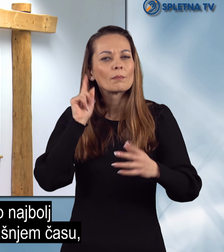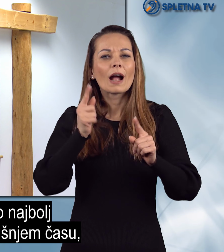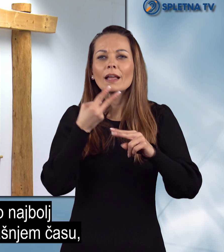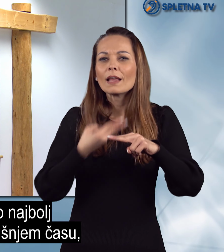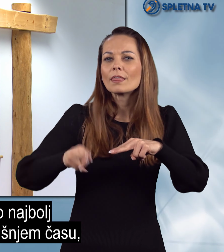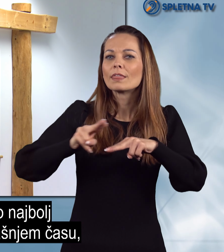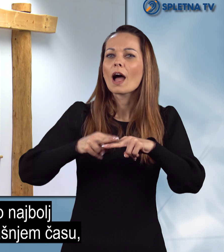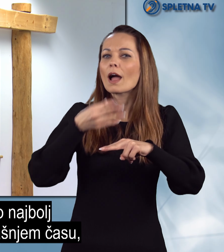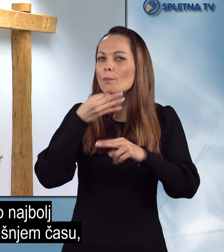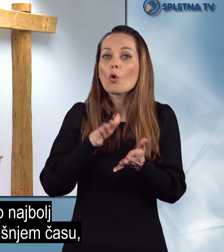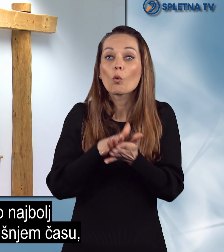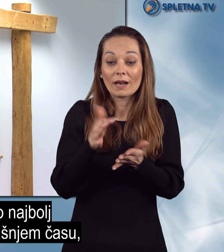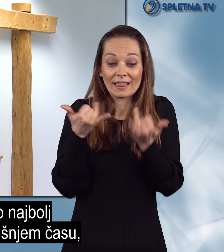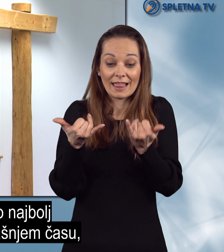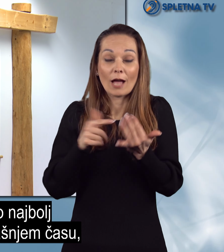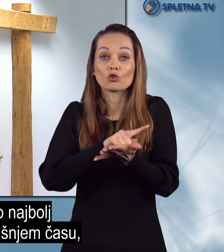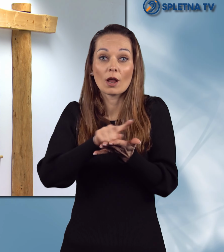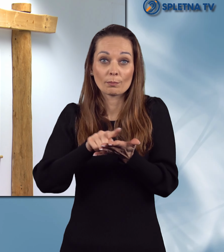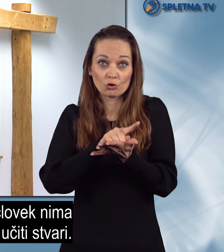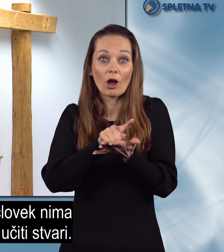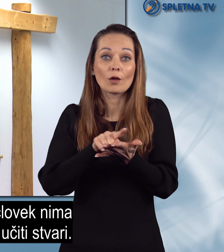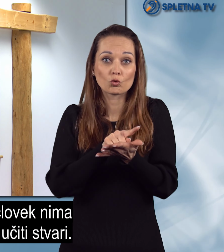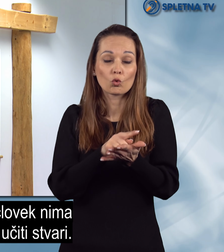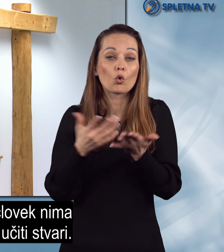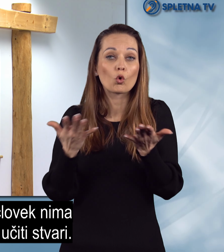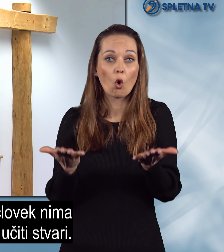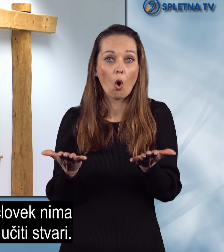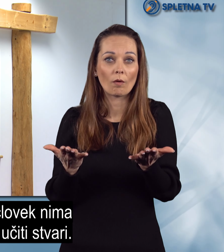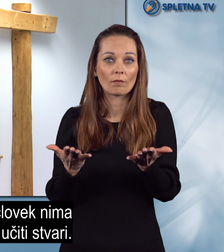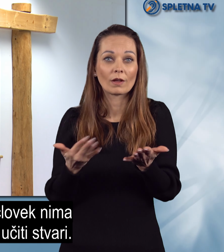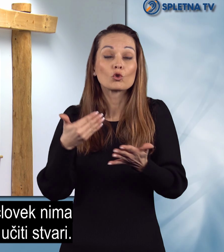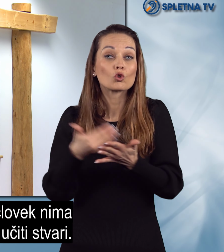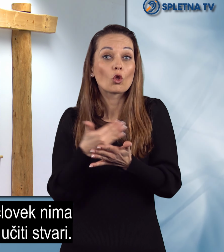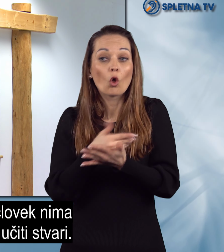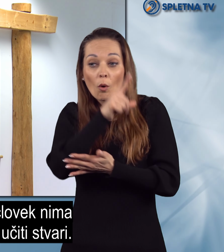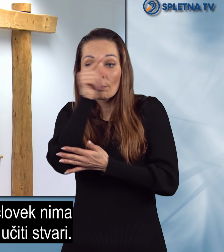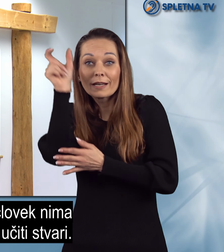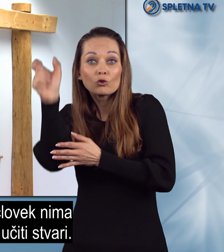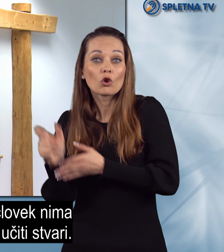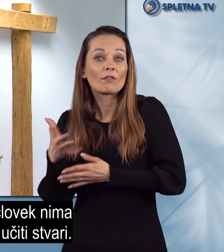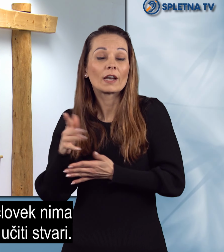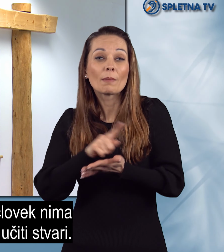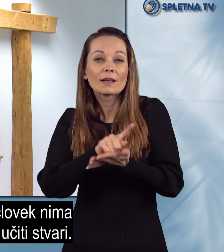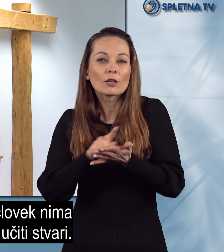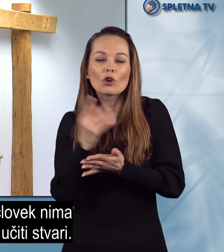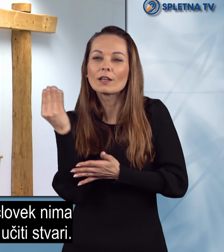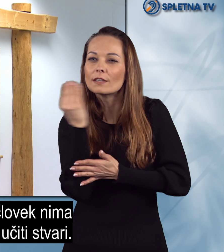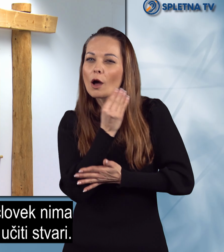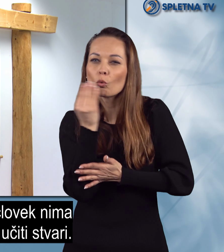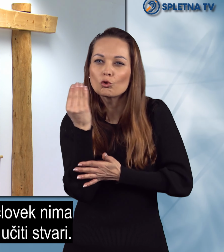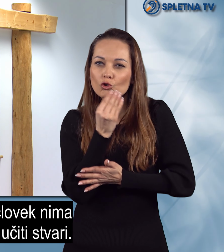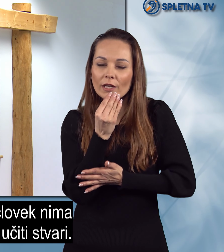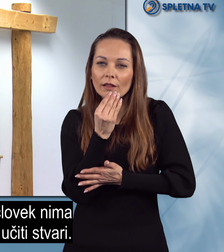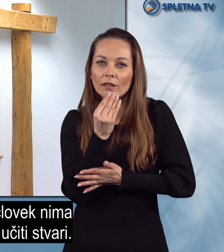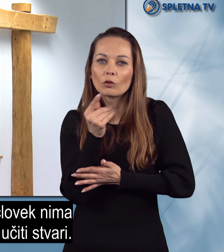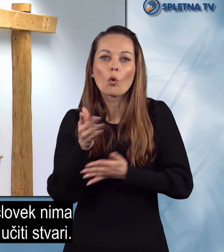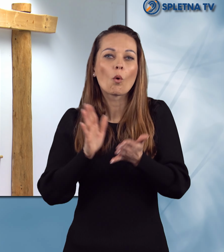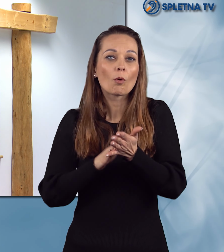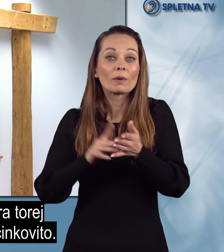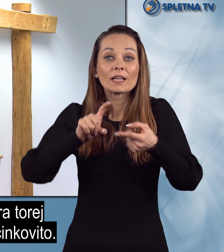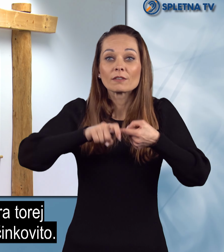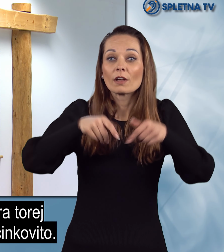zdijo najbolj uporabne v današnjem času, ko sodoben človek nima toliko časa se učiti stvari, se